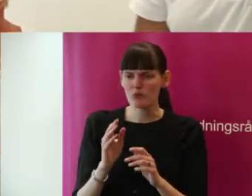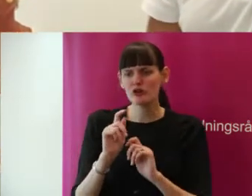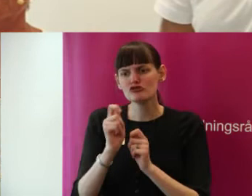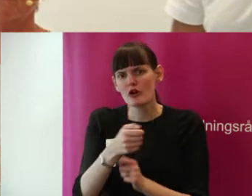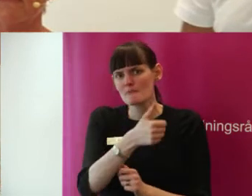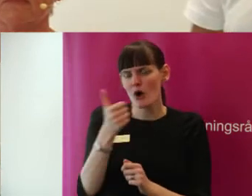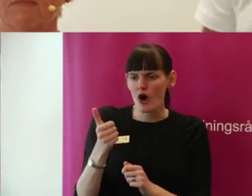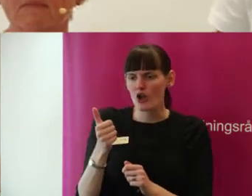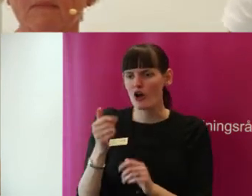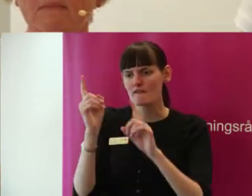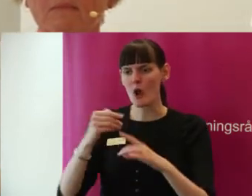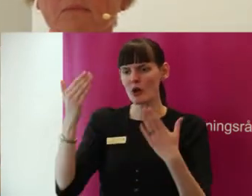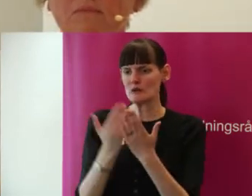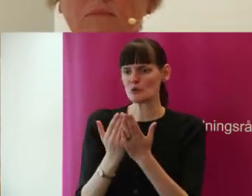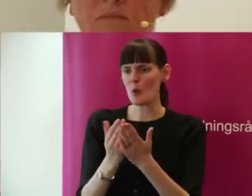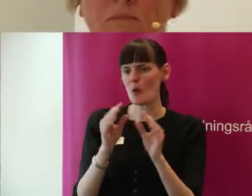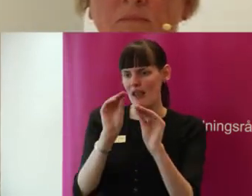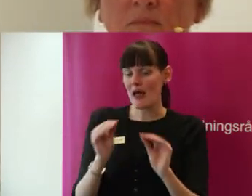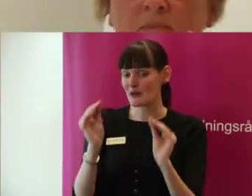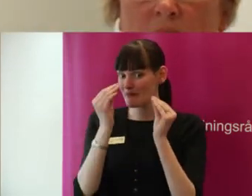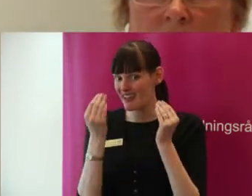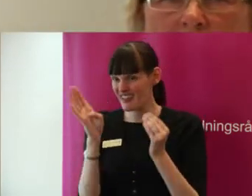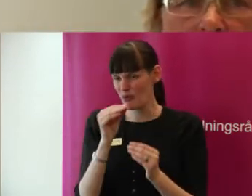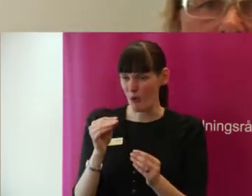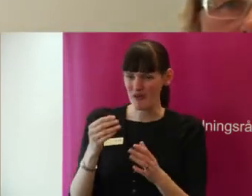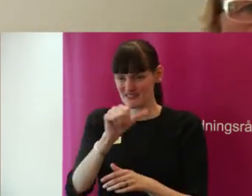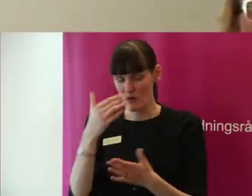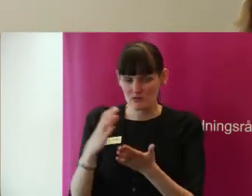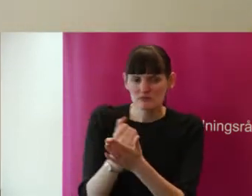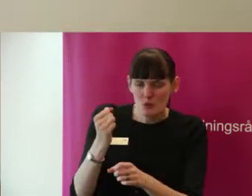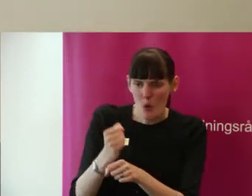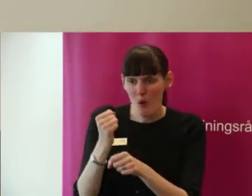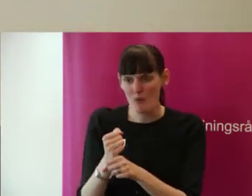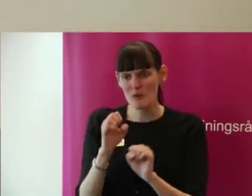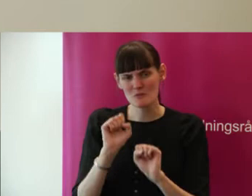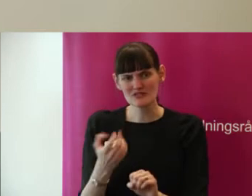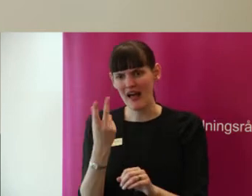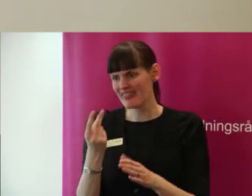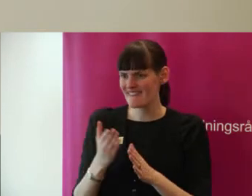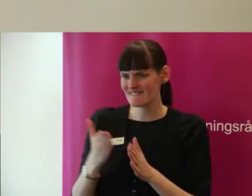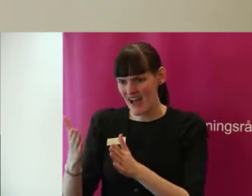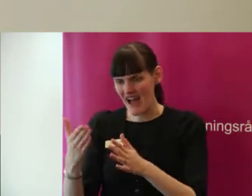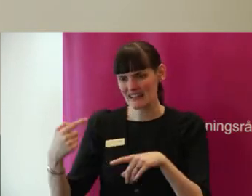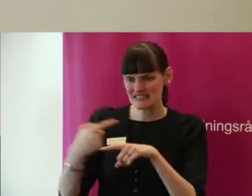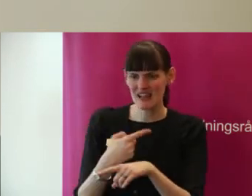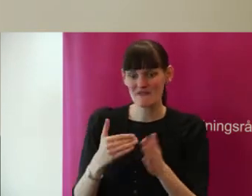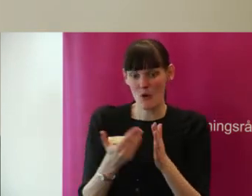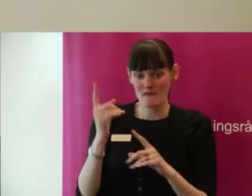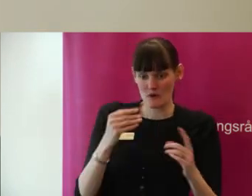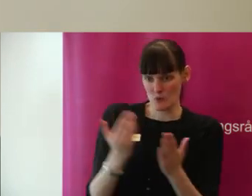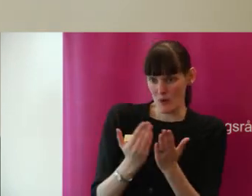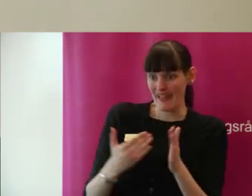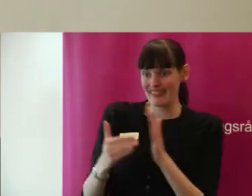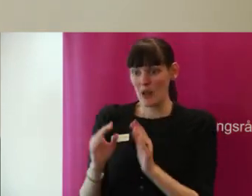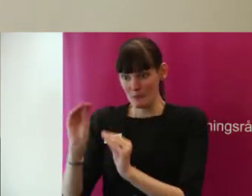till folkhögskolelärarutbildningen så är det svårt att få jobb. Man måste liksom komma andra vägen från folkhögskolan till folkhögskoleutbildningen. Ja, det är